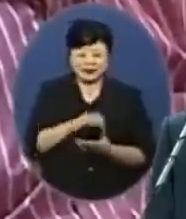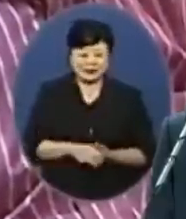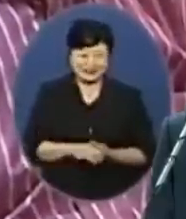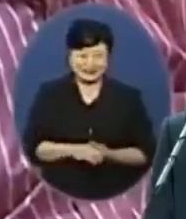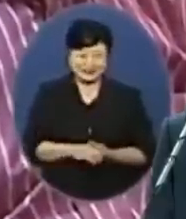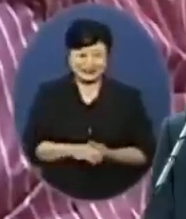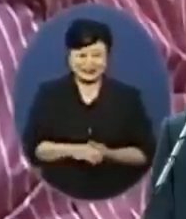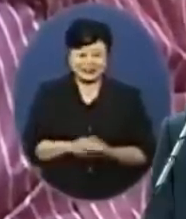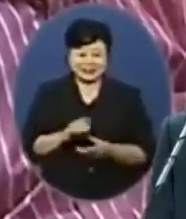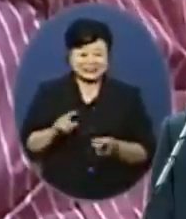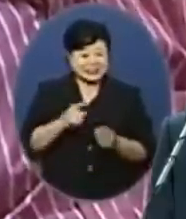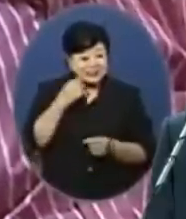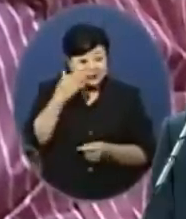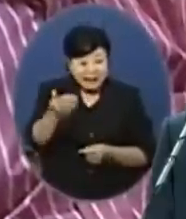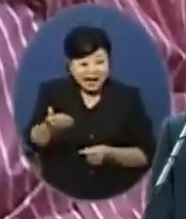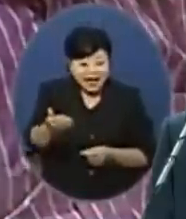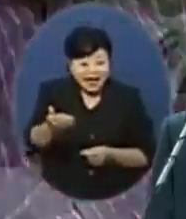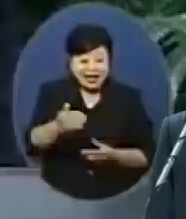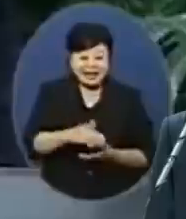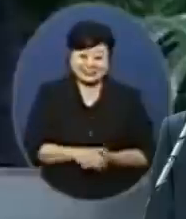요사이 잘 지냅니까?